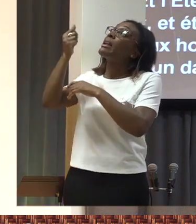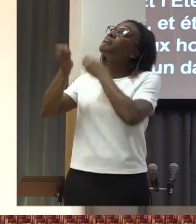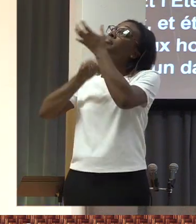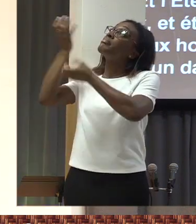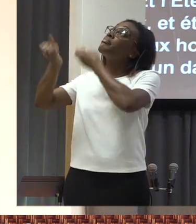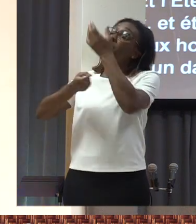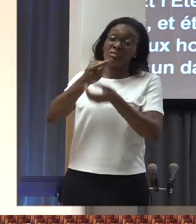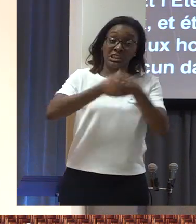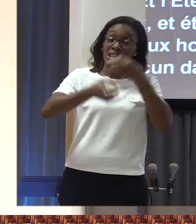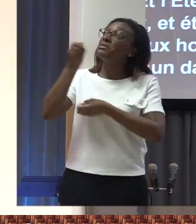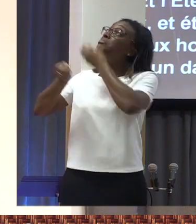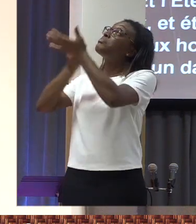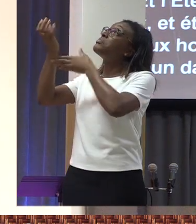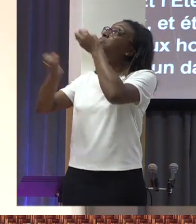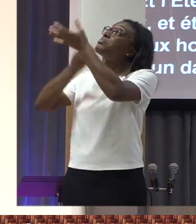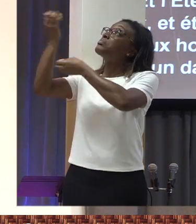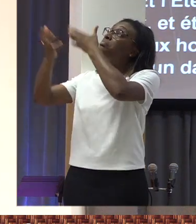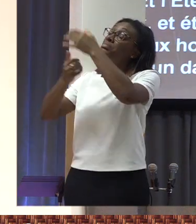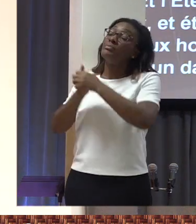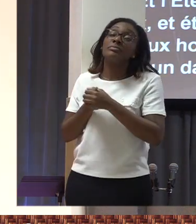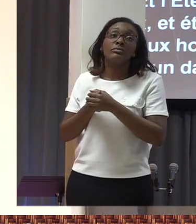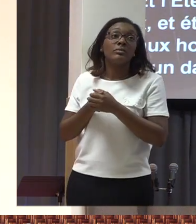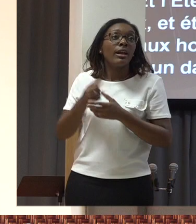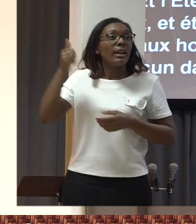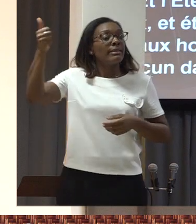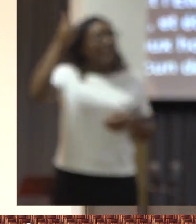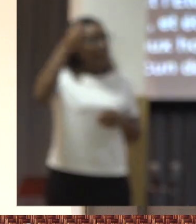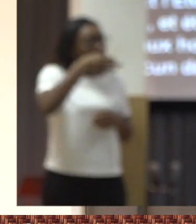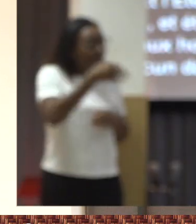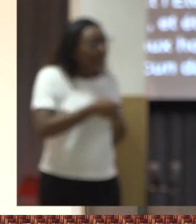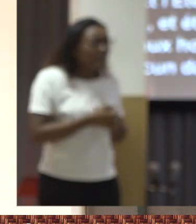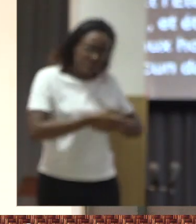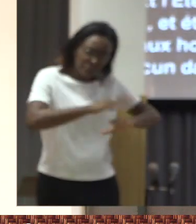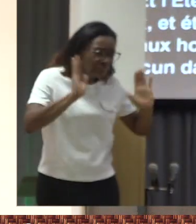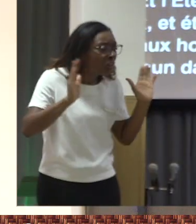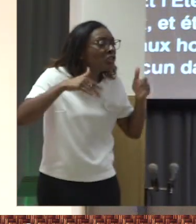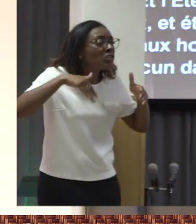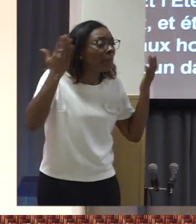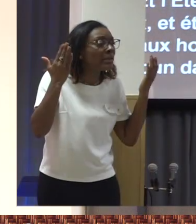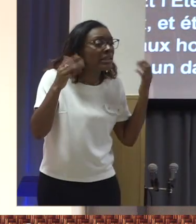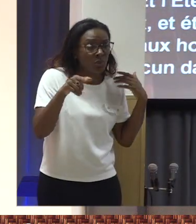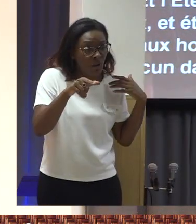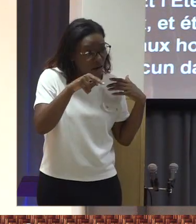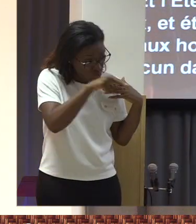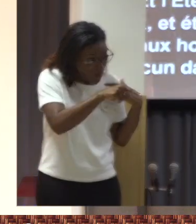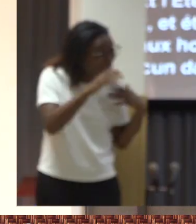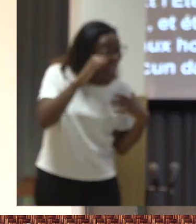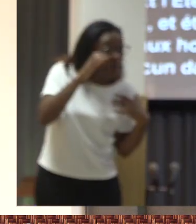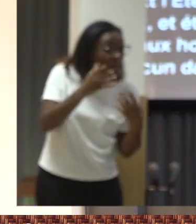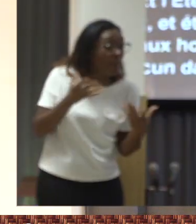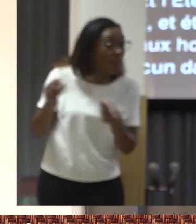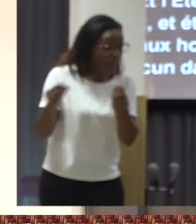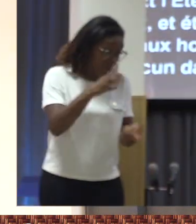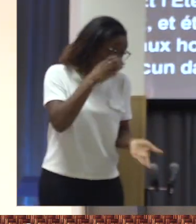Samuel, « Écoute leur voix et établis un roi sur eux. » Et Samuel dit aux hommes